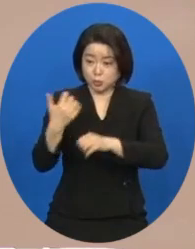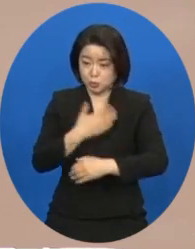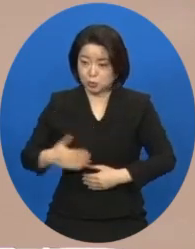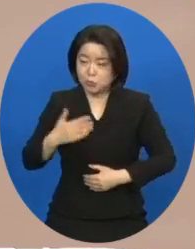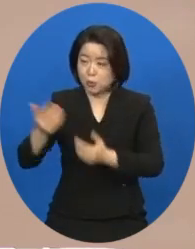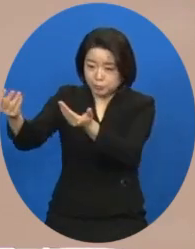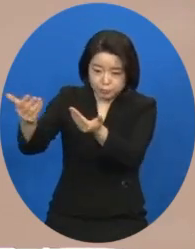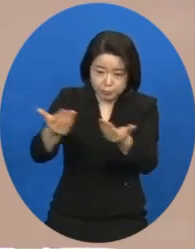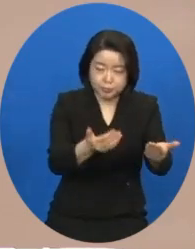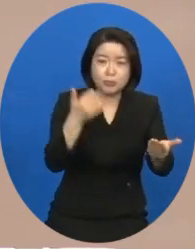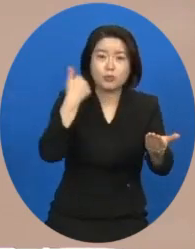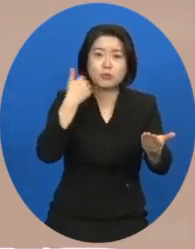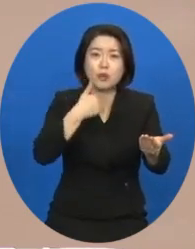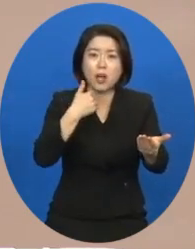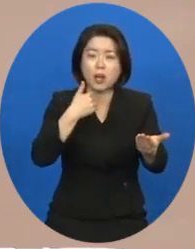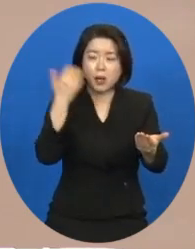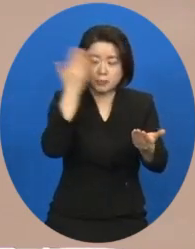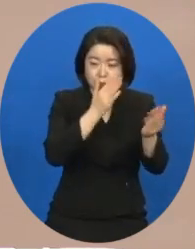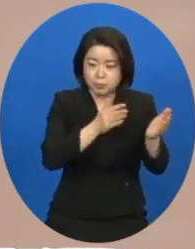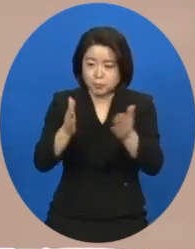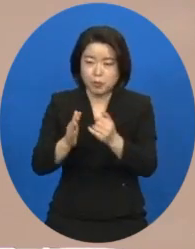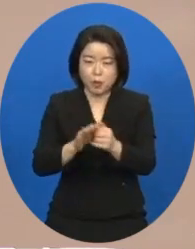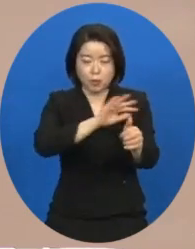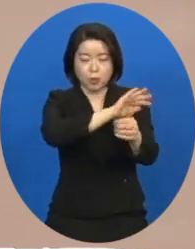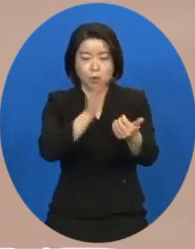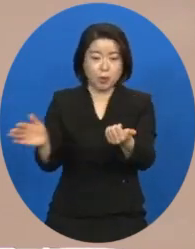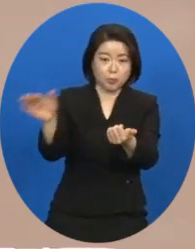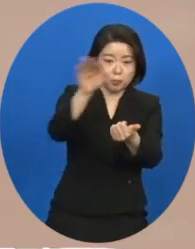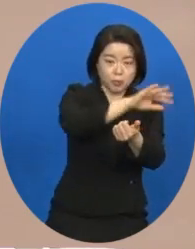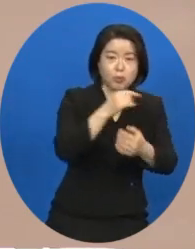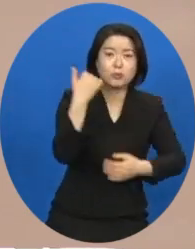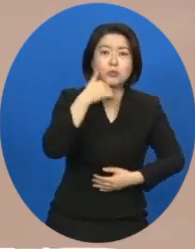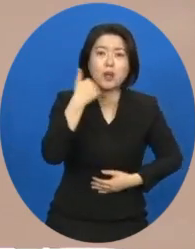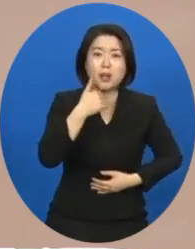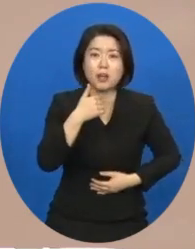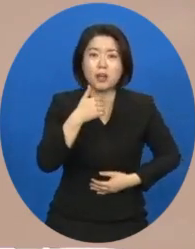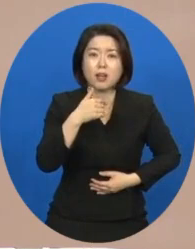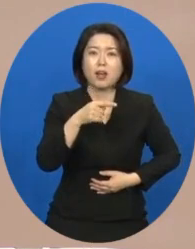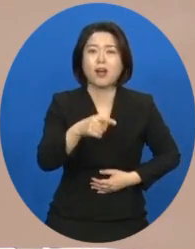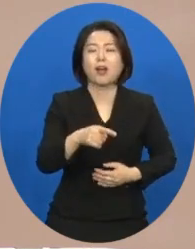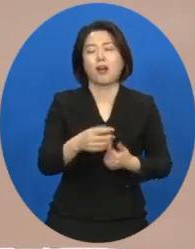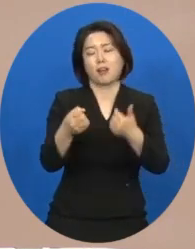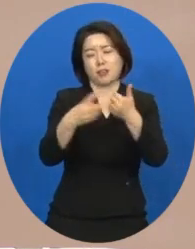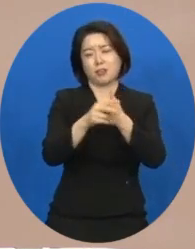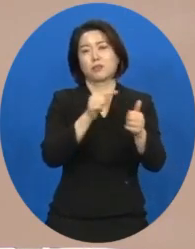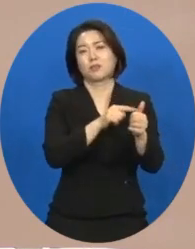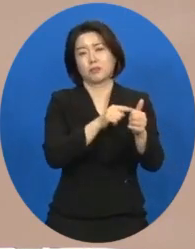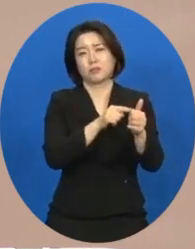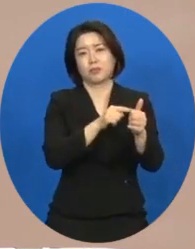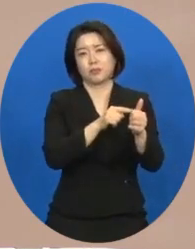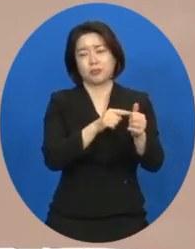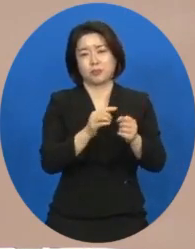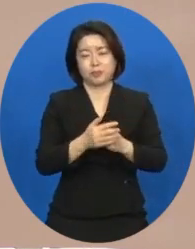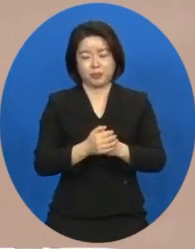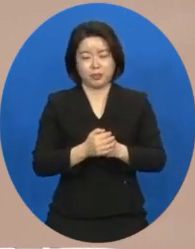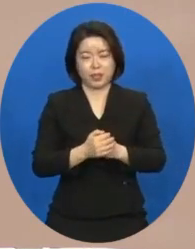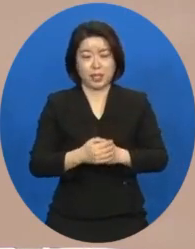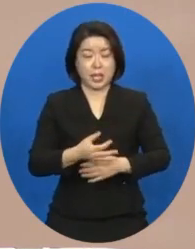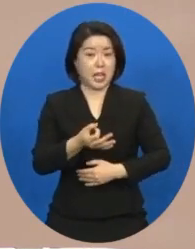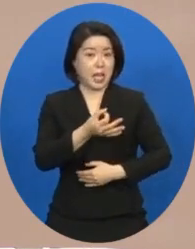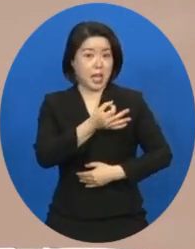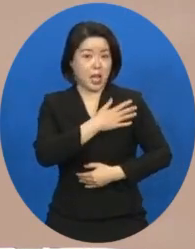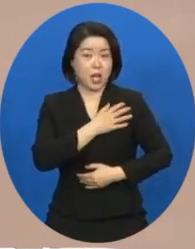수습하고 무덤에다가 안장을 했나요? 니고데모예요. 아리마대 요셉과